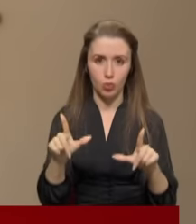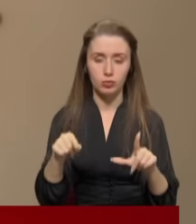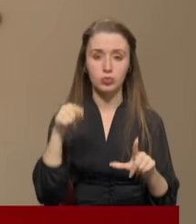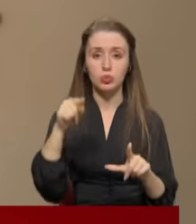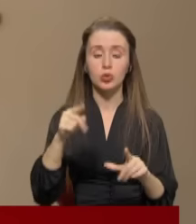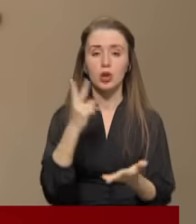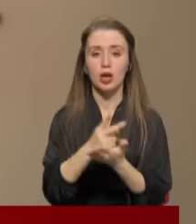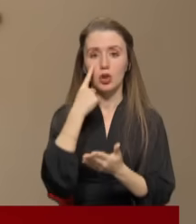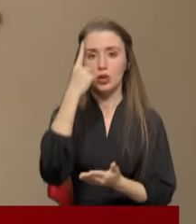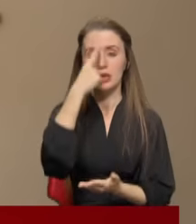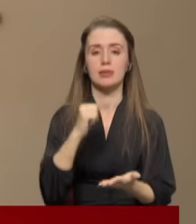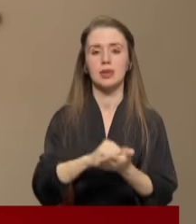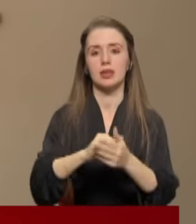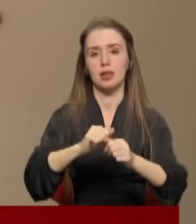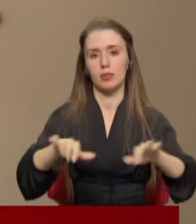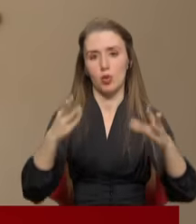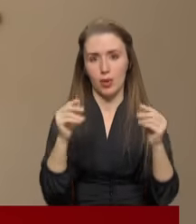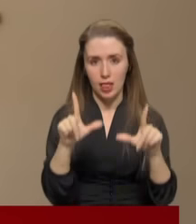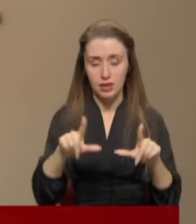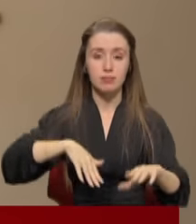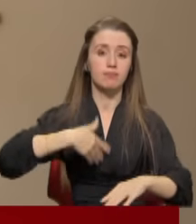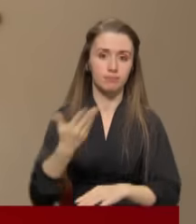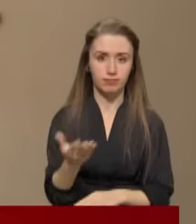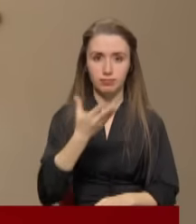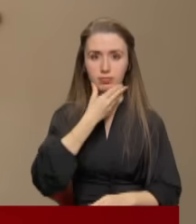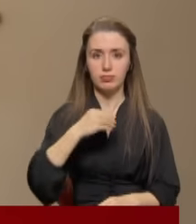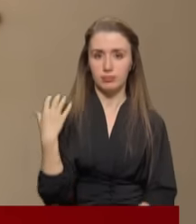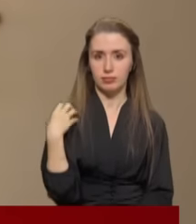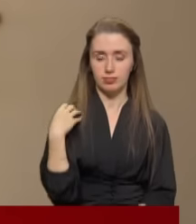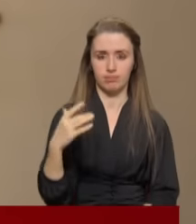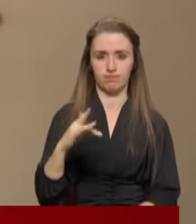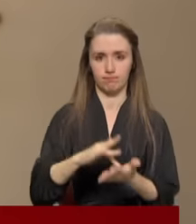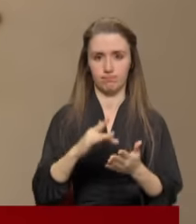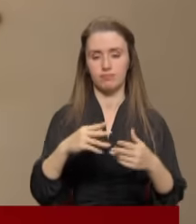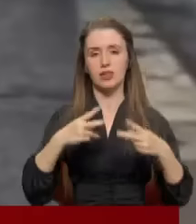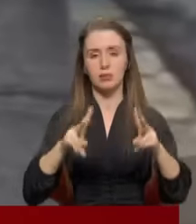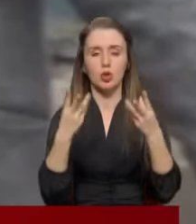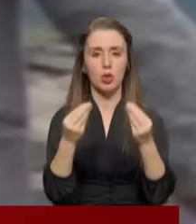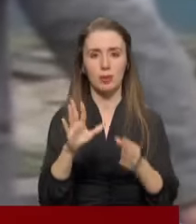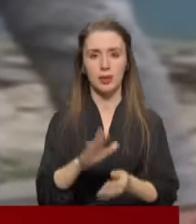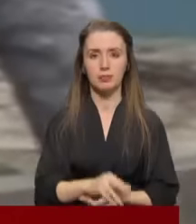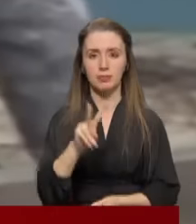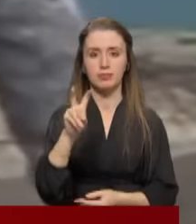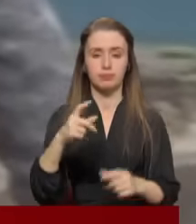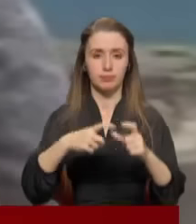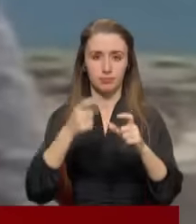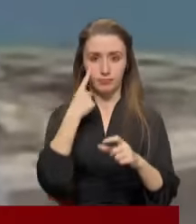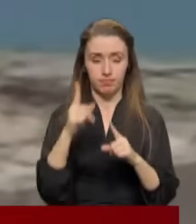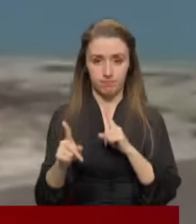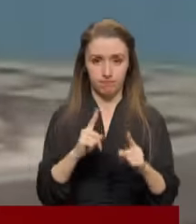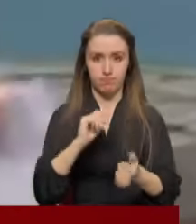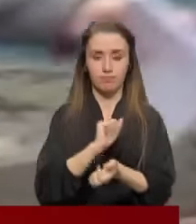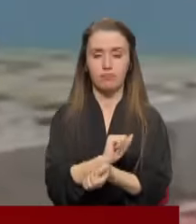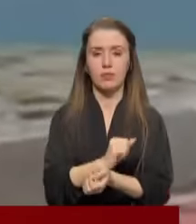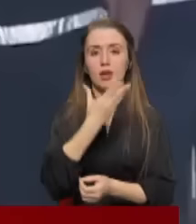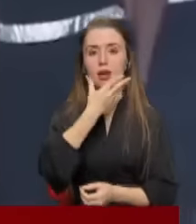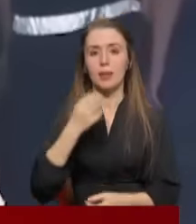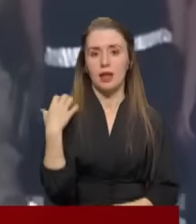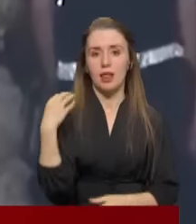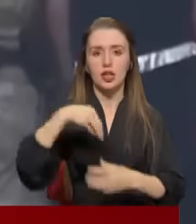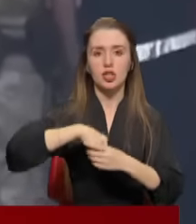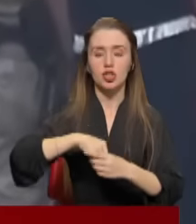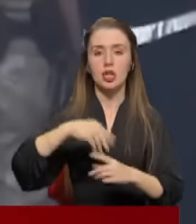o kararın resmi gazetede yayınlanması gerekiyor. Sonrasında emekli generallerin cezaevinden çıkması mümkün olabilecek. 28 Şubat davasında tutuklu emekli generaller